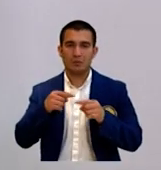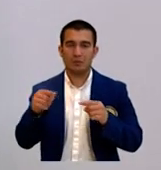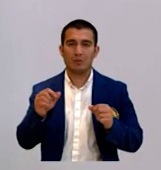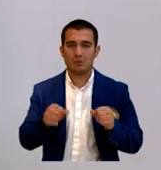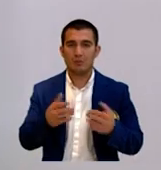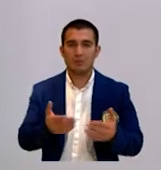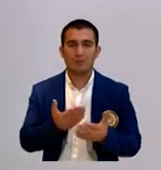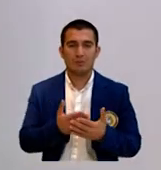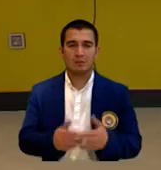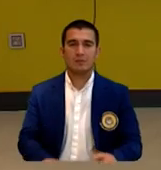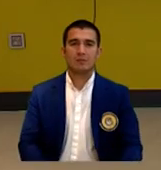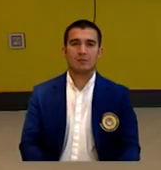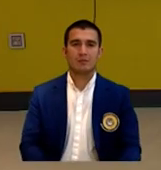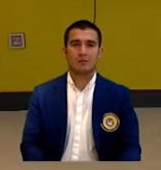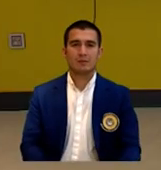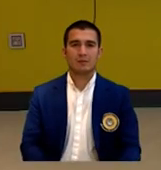tushunchasi orqali tushuntiriladi.